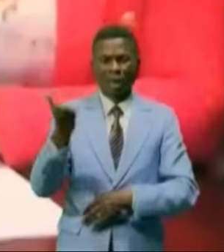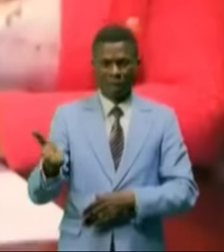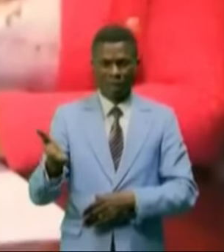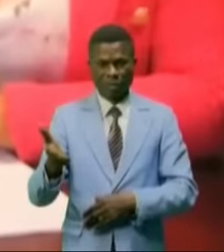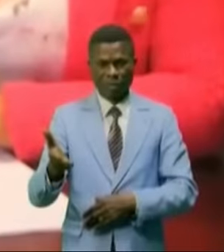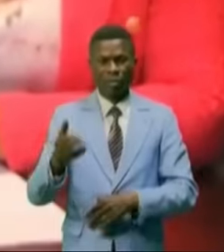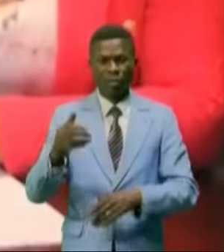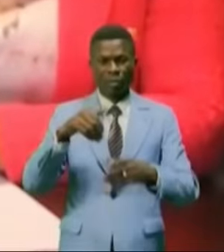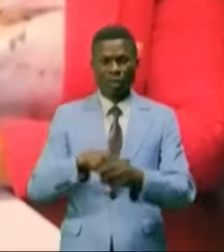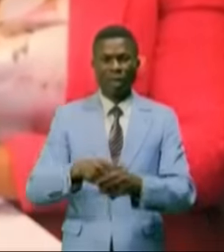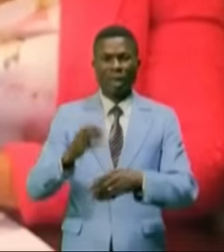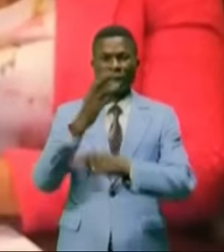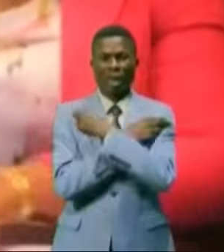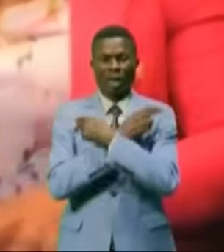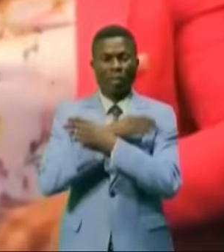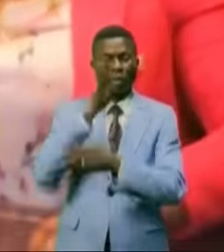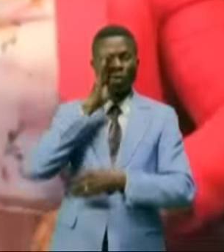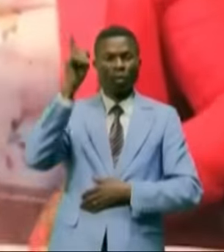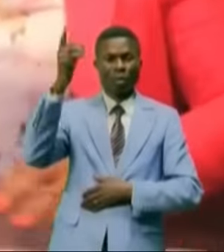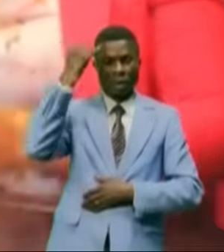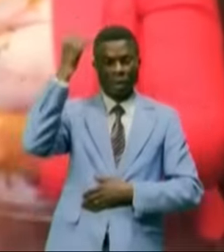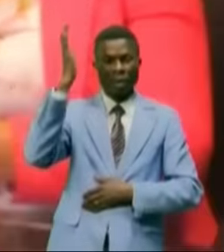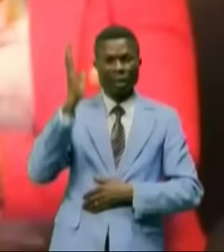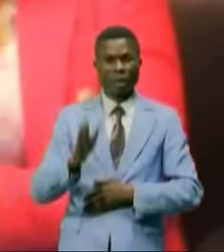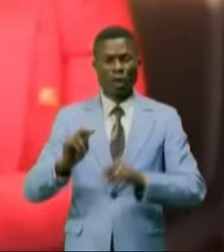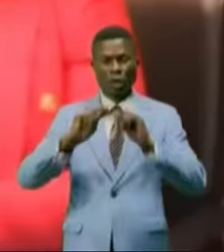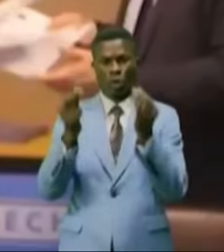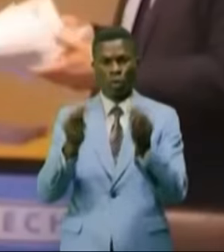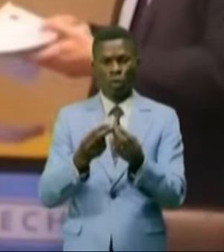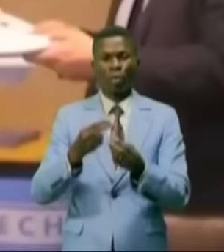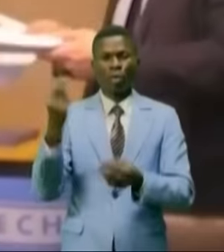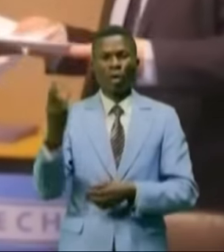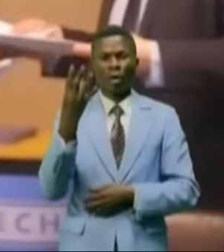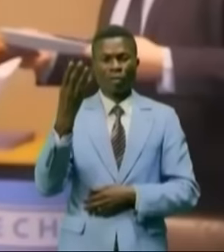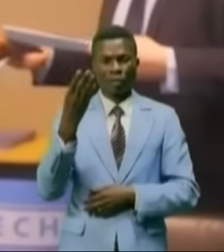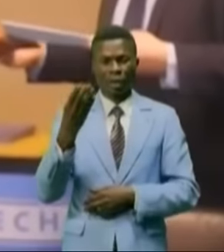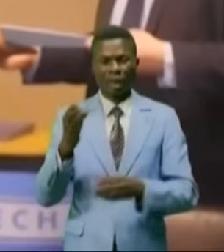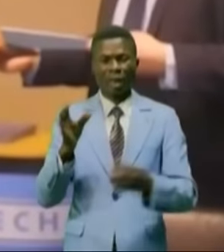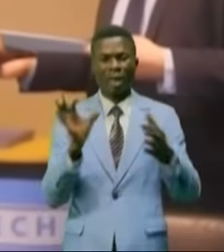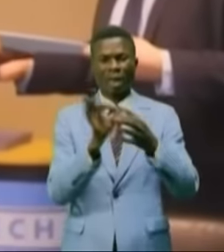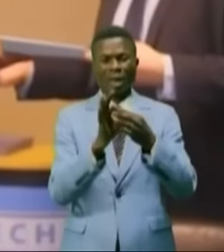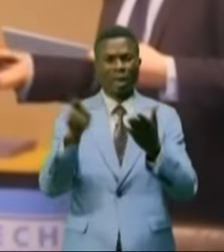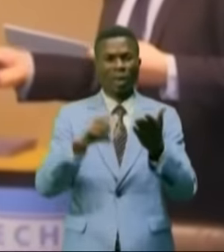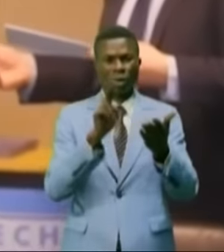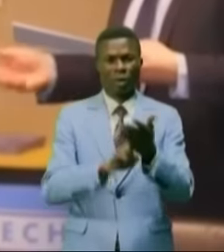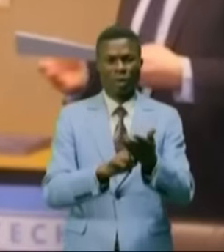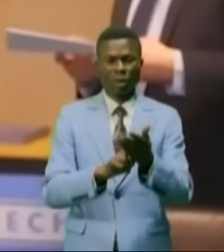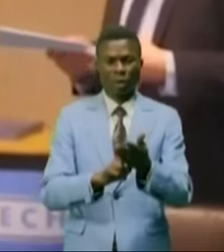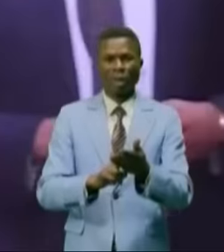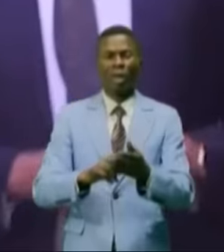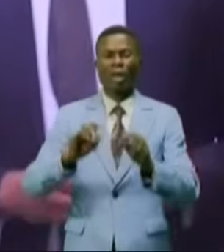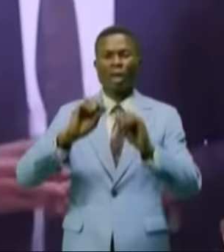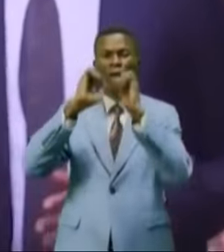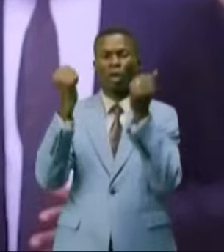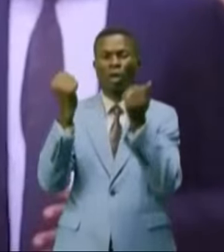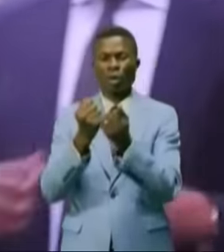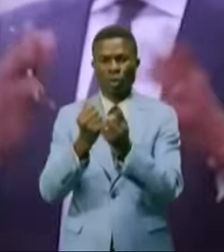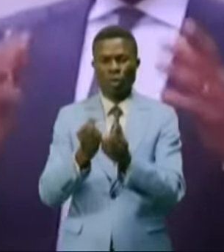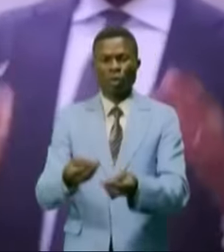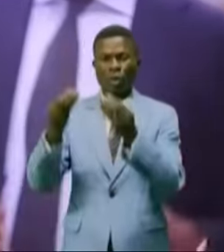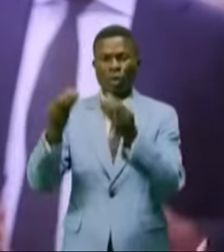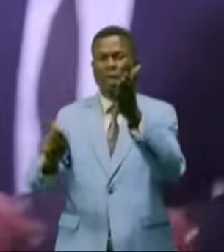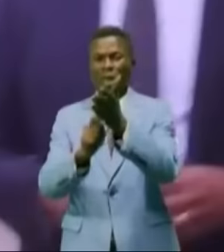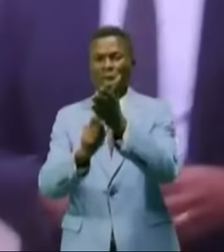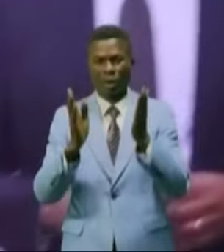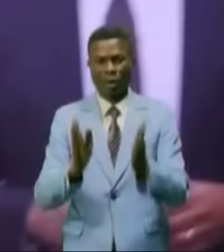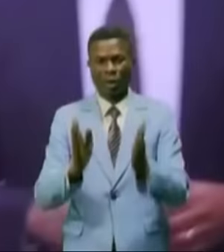cours de son séjour belge, l'initiateur des G24 a consolidé les accords avec Néotech qui va mettre sa technologie